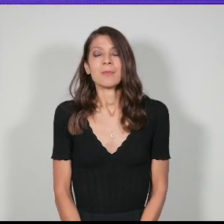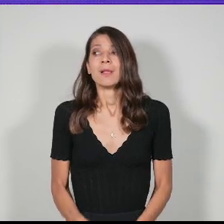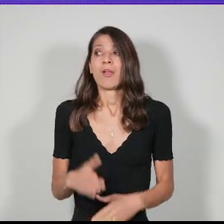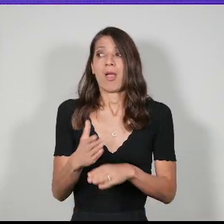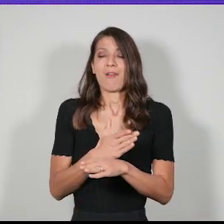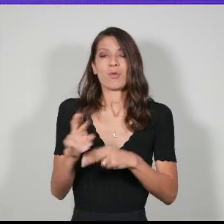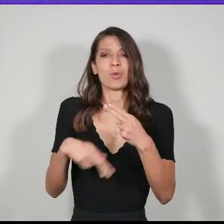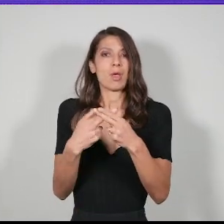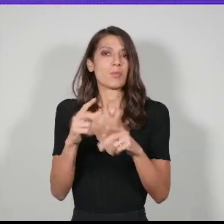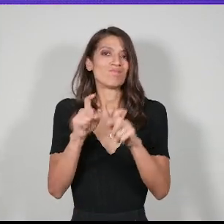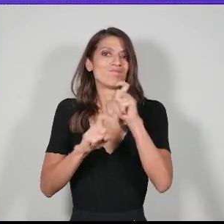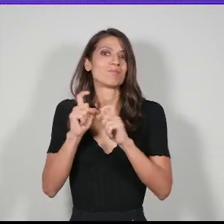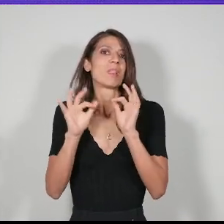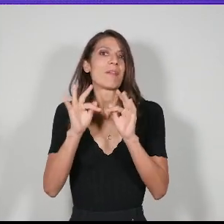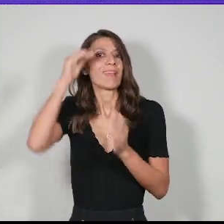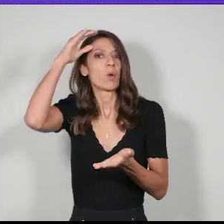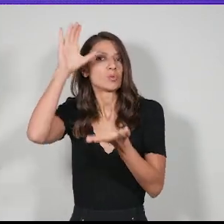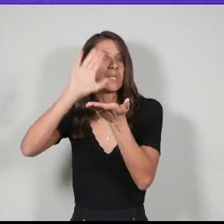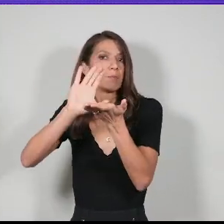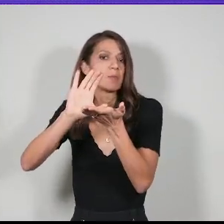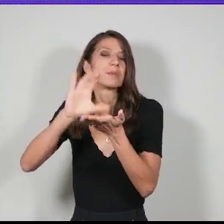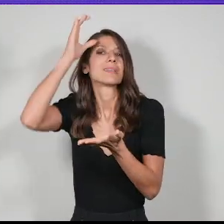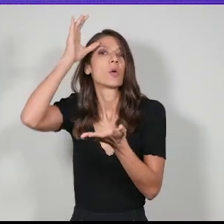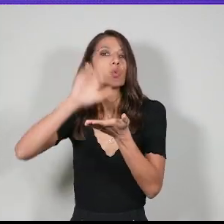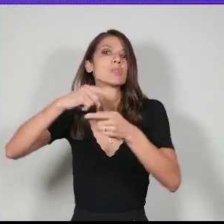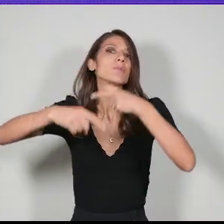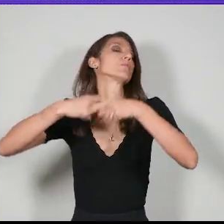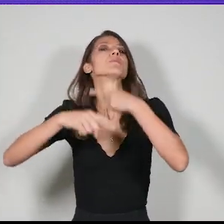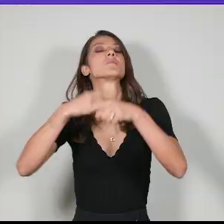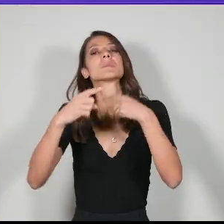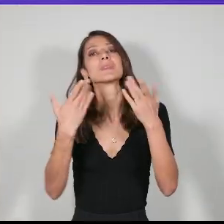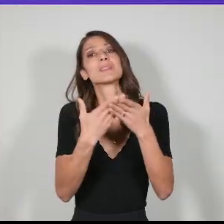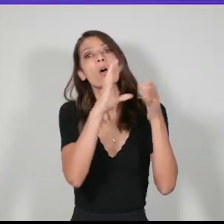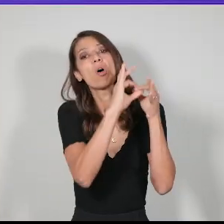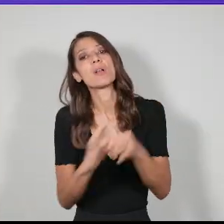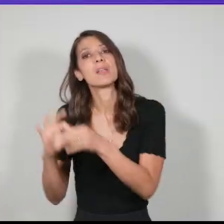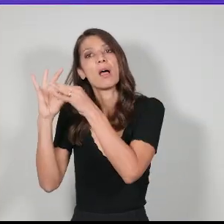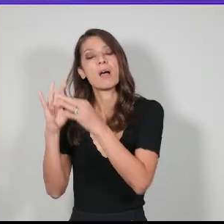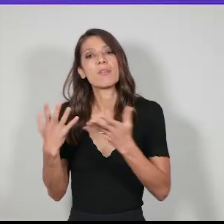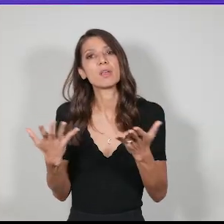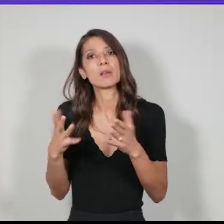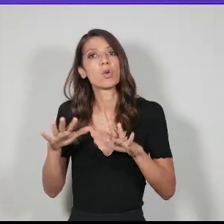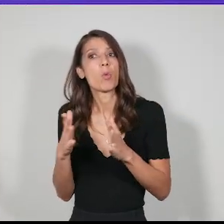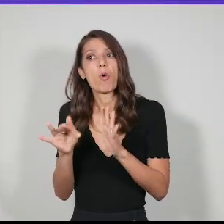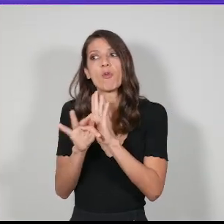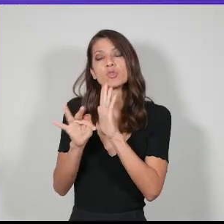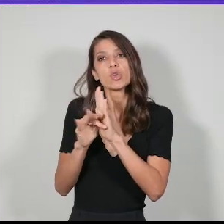voudrais revenir sur la question du concept, parce que ces concepts en construction, ils viennent faire écho aussi à la manière dont la fonction se